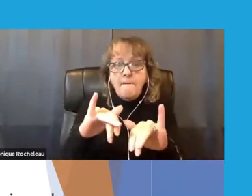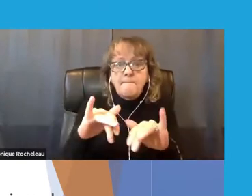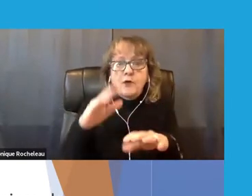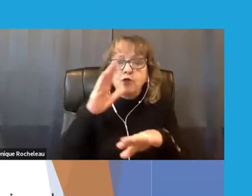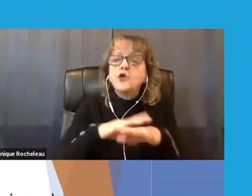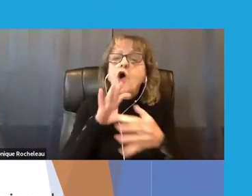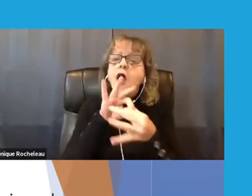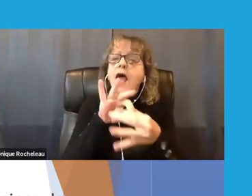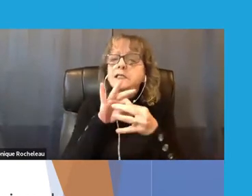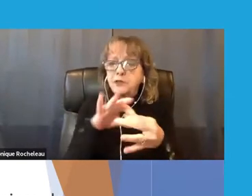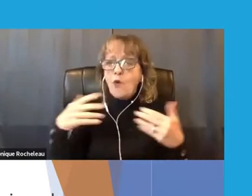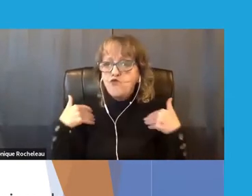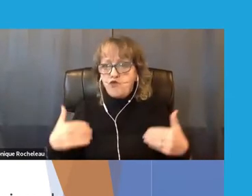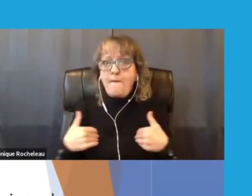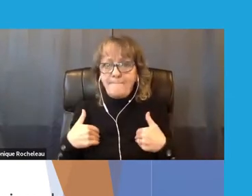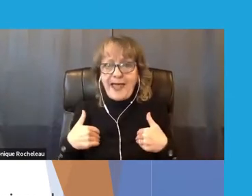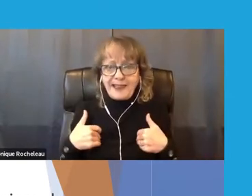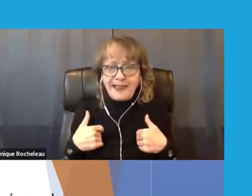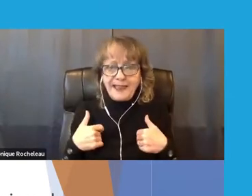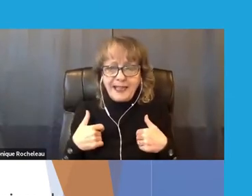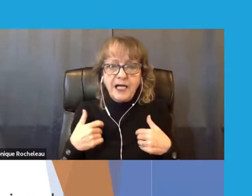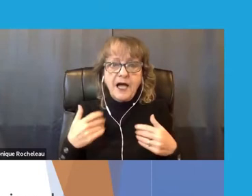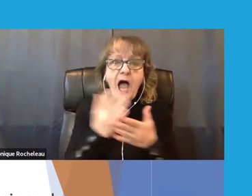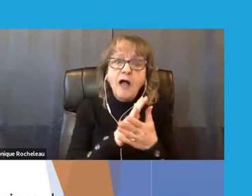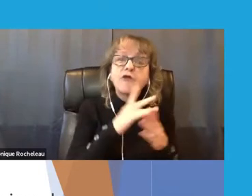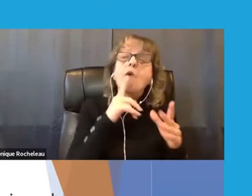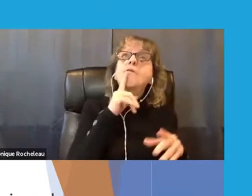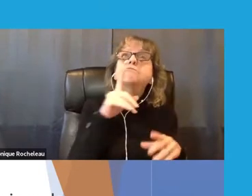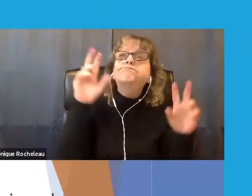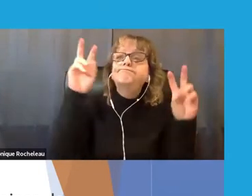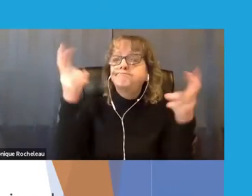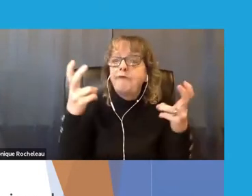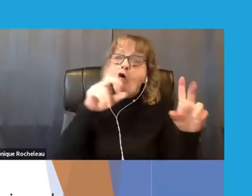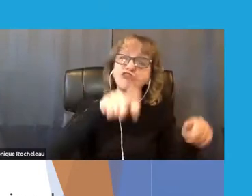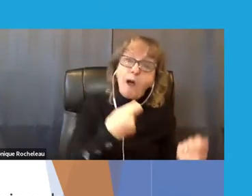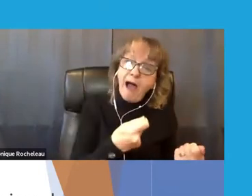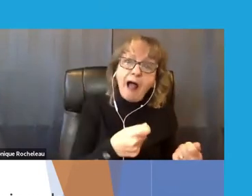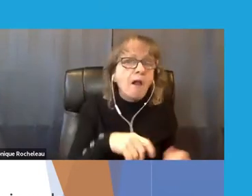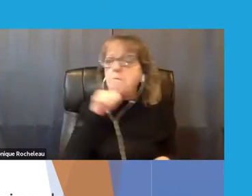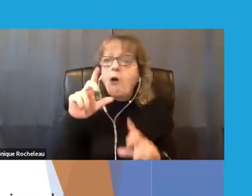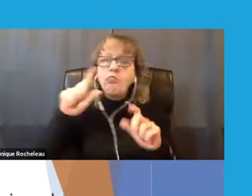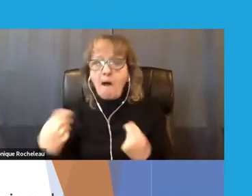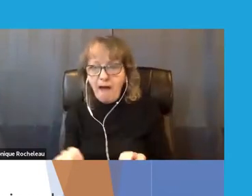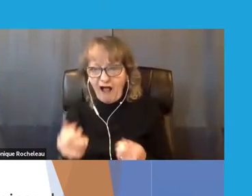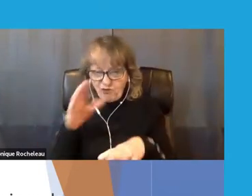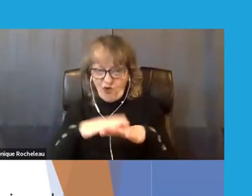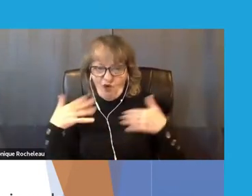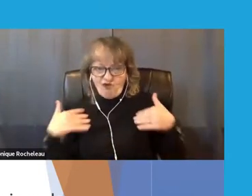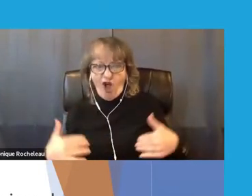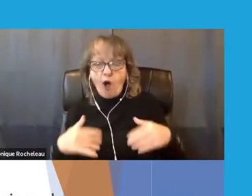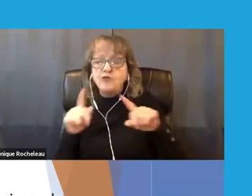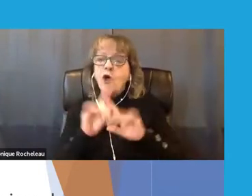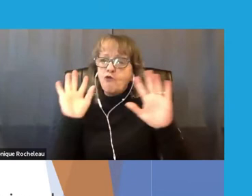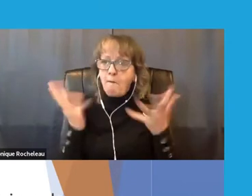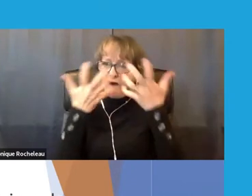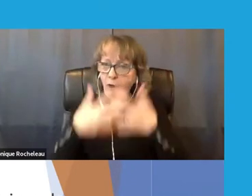variation humaine une distinction entre le normal et l'anormal du corps et des